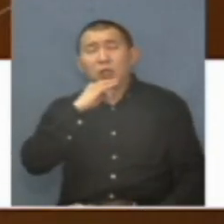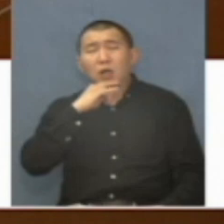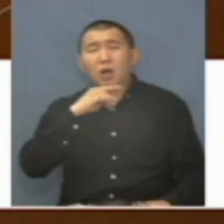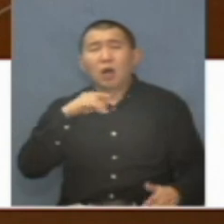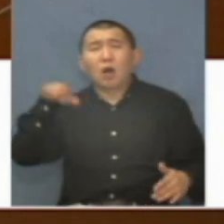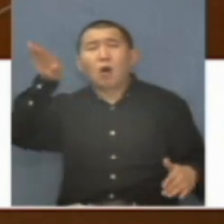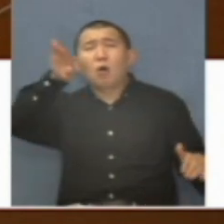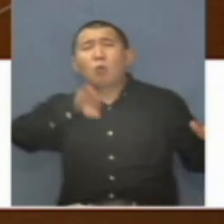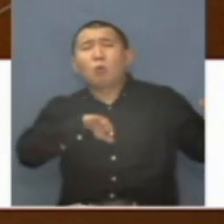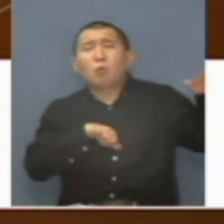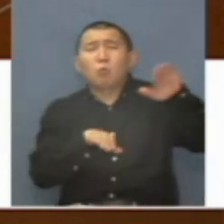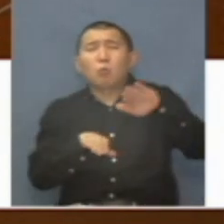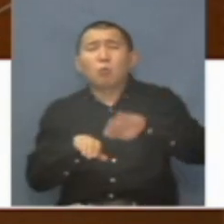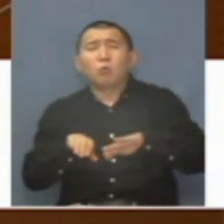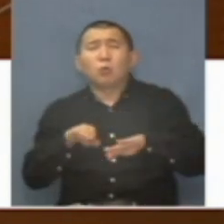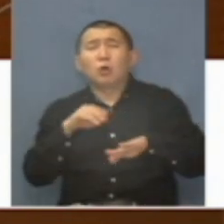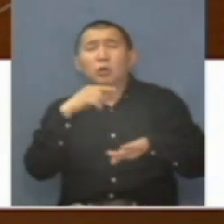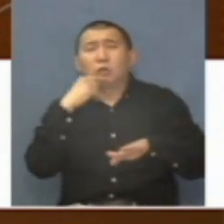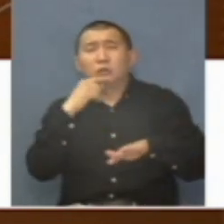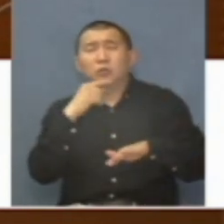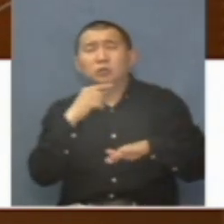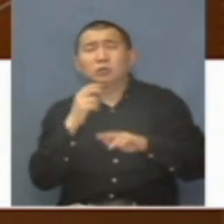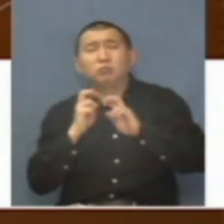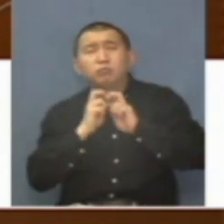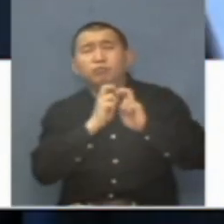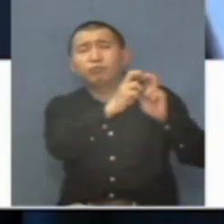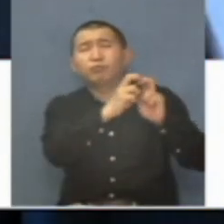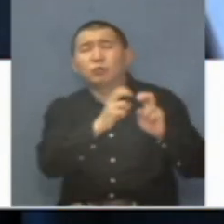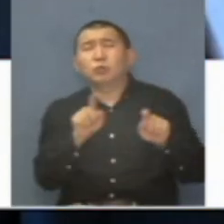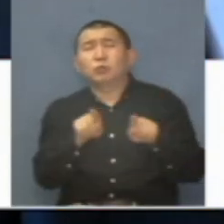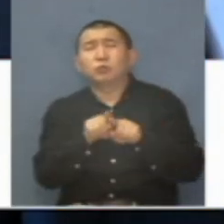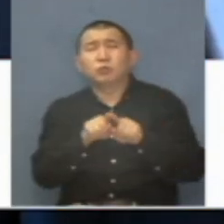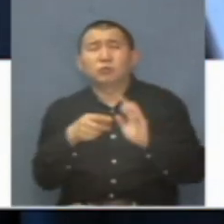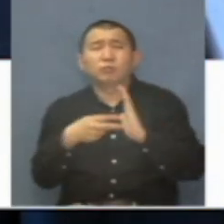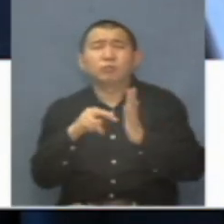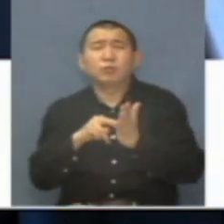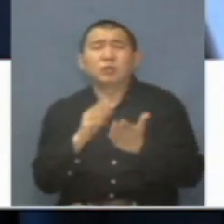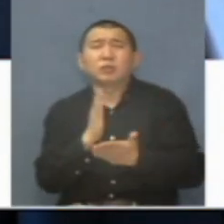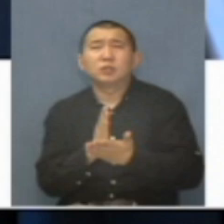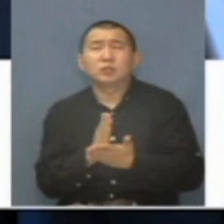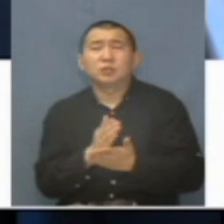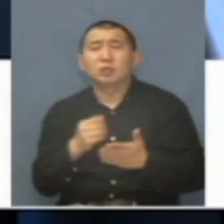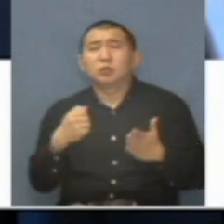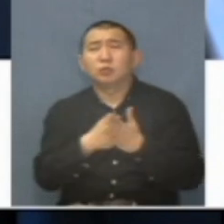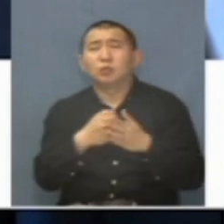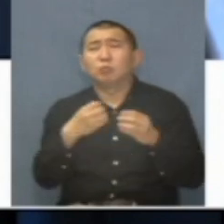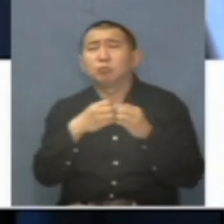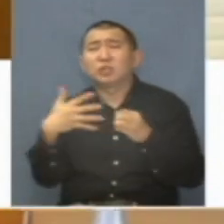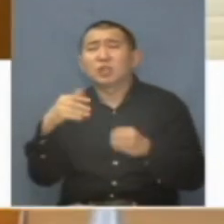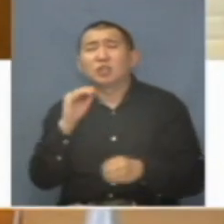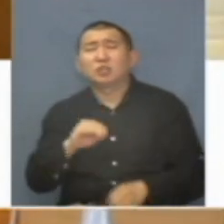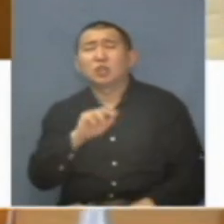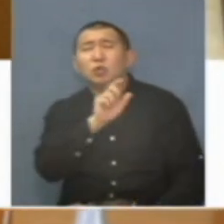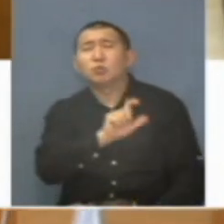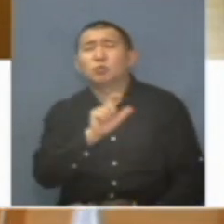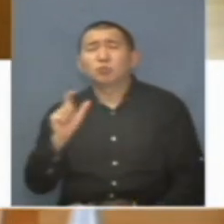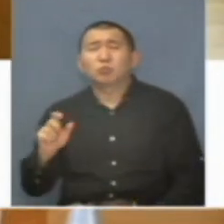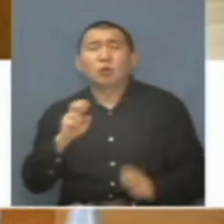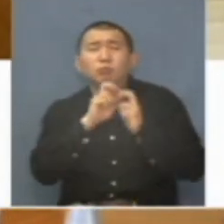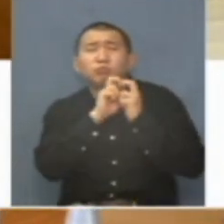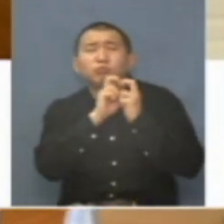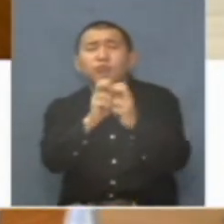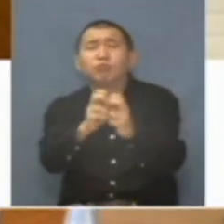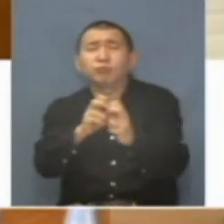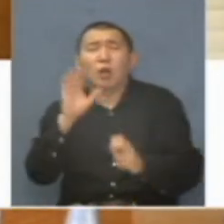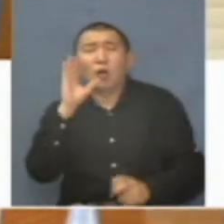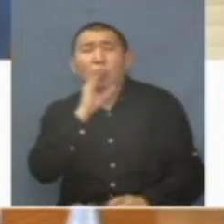есептеледі. Мамандардың айтуынша аспалы көлік тәулігіне 15 мың адамға дейін тасымалдай алады. Жоспар бойынша құрылыстың бірінші